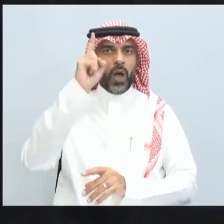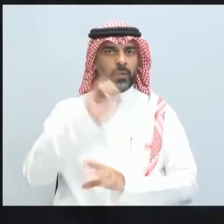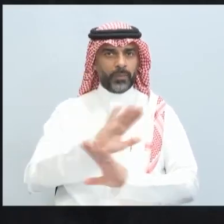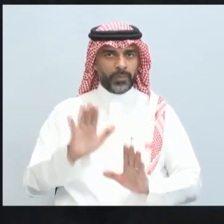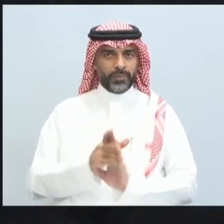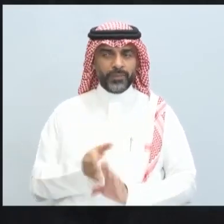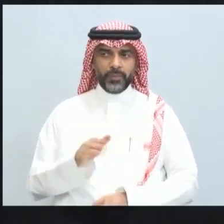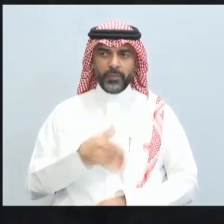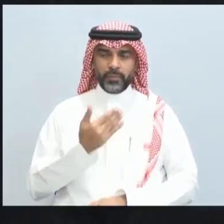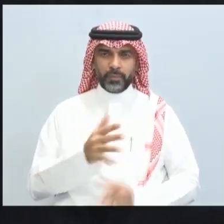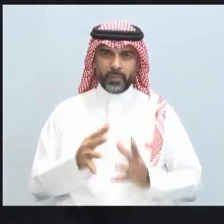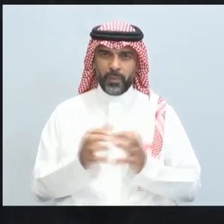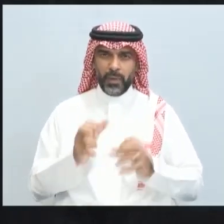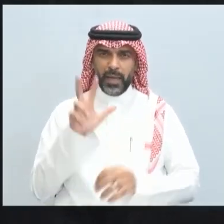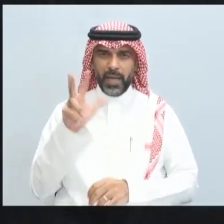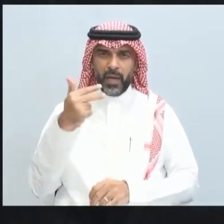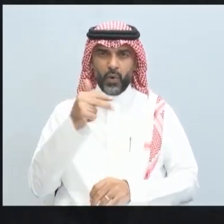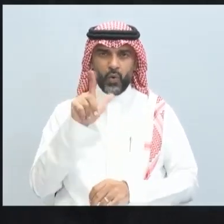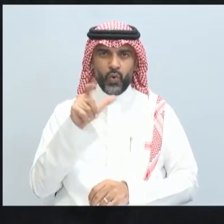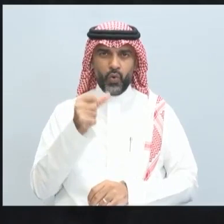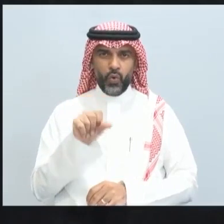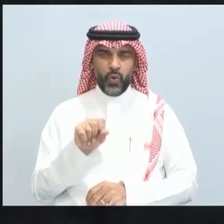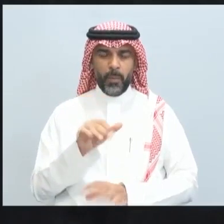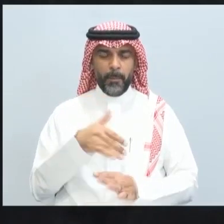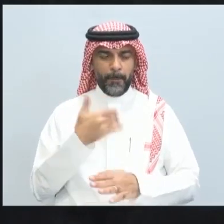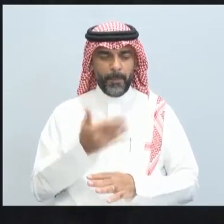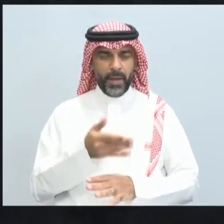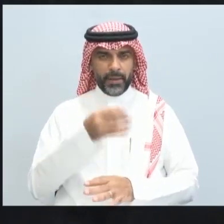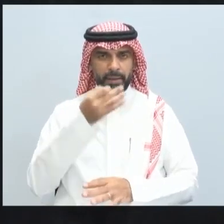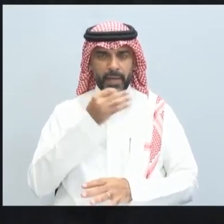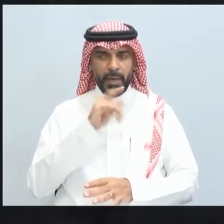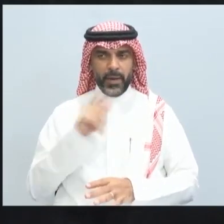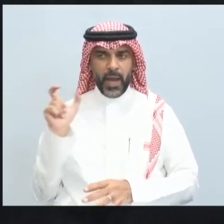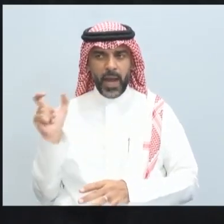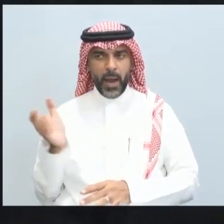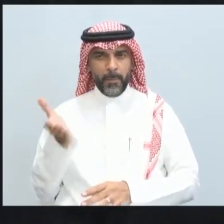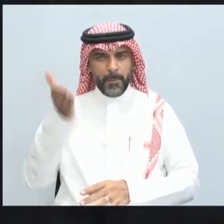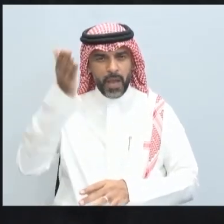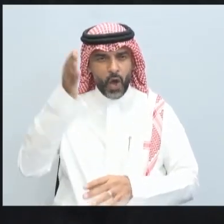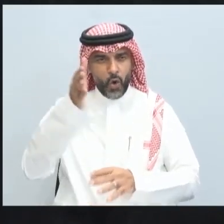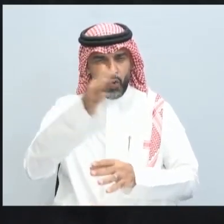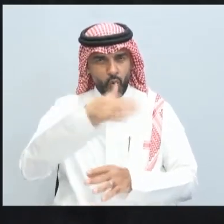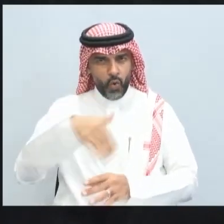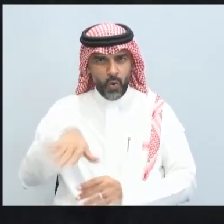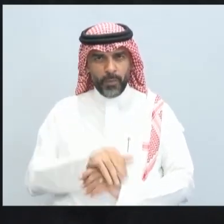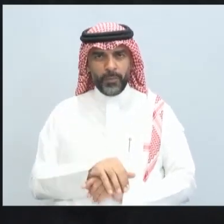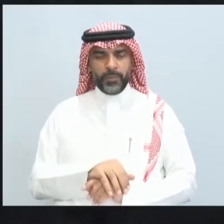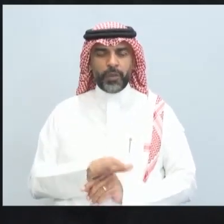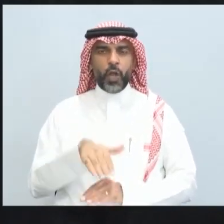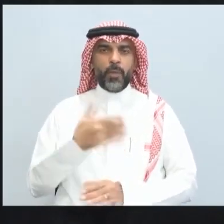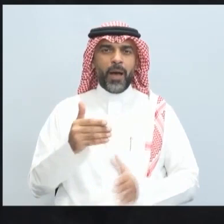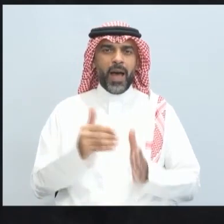الغلو ثم اتكلمنا عن الانبياء عموما ثم نبي الله محمد